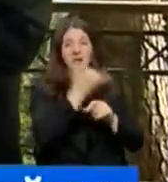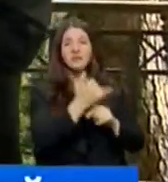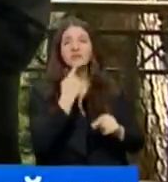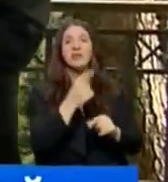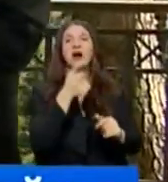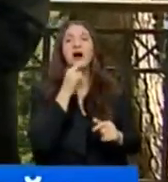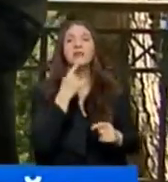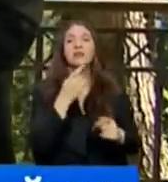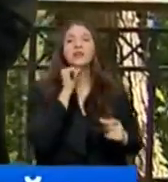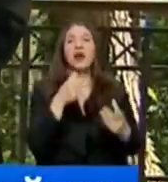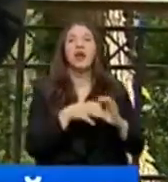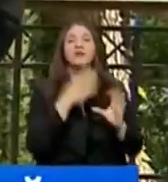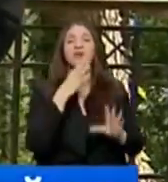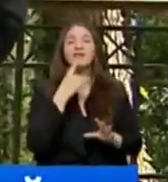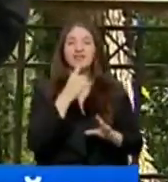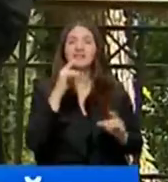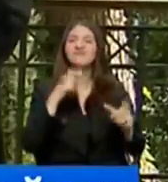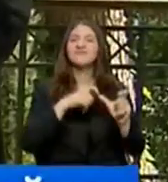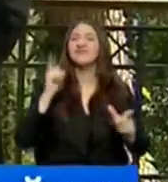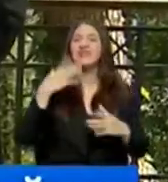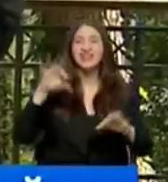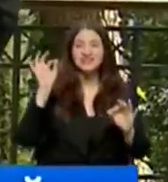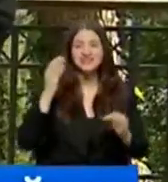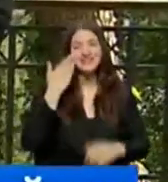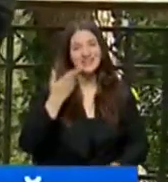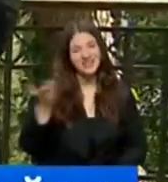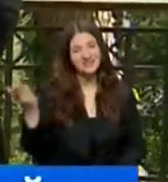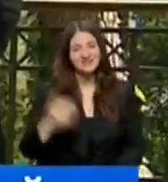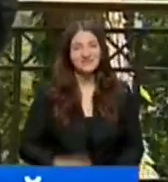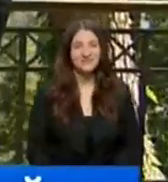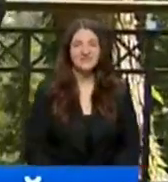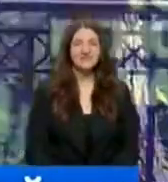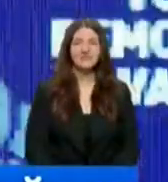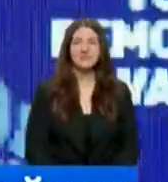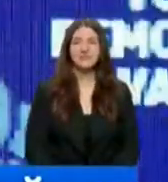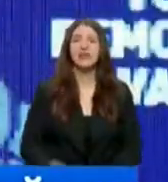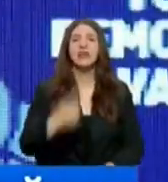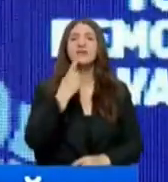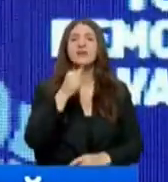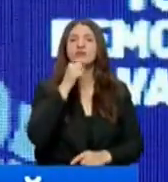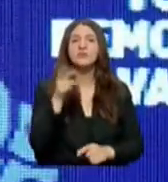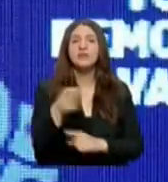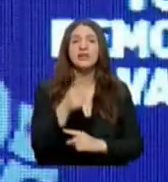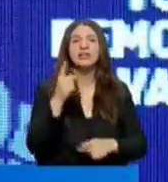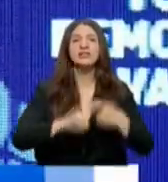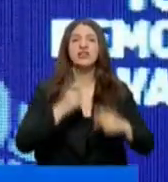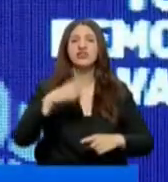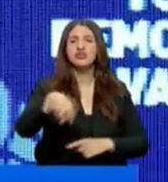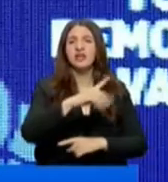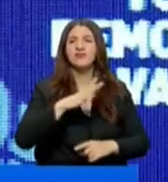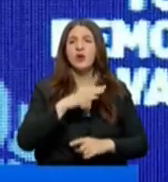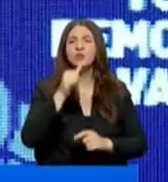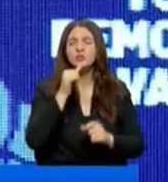Dedi ki abi hiç ilgisi yok dedi. Savaş hazır mıyız? İzleyelim. Tatlı su balığı siyasetçileri var.